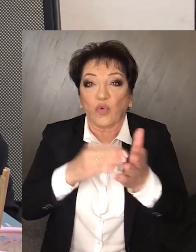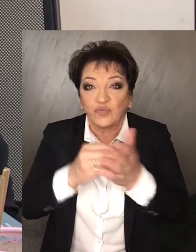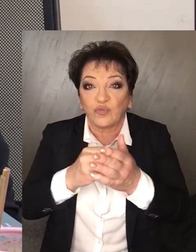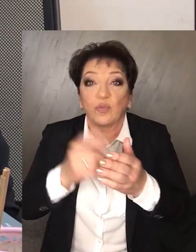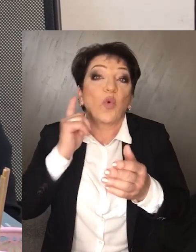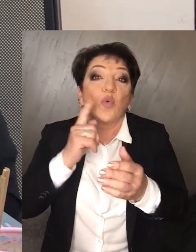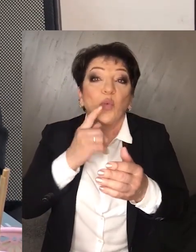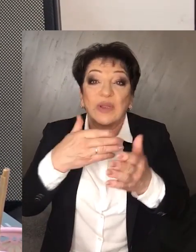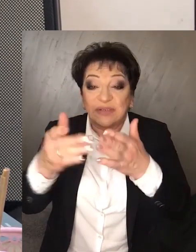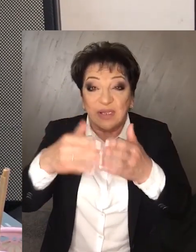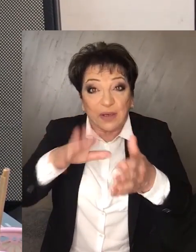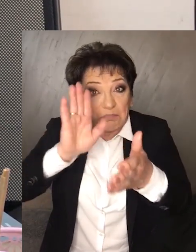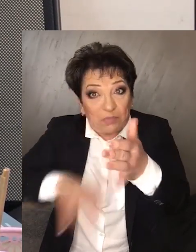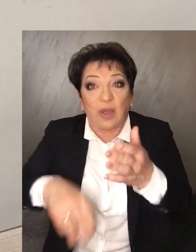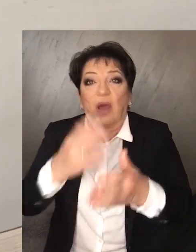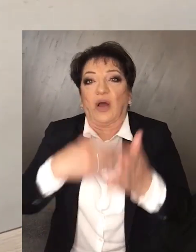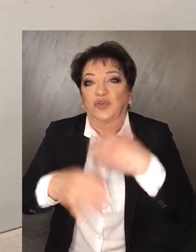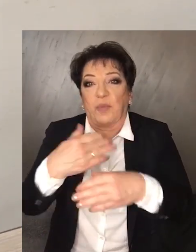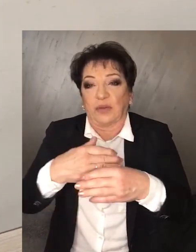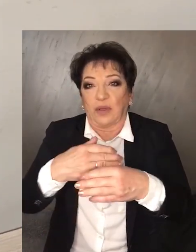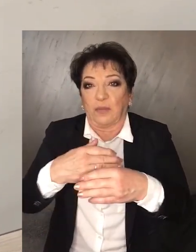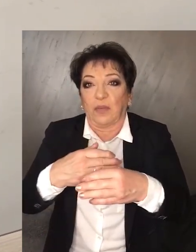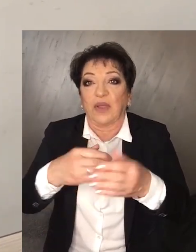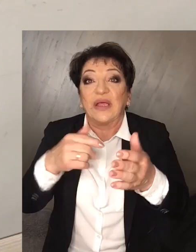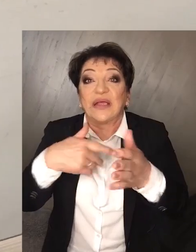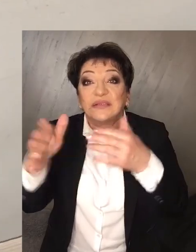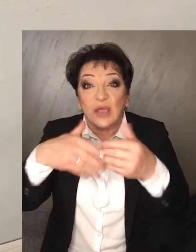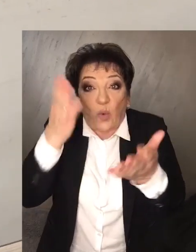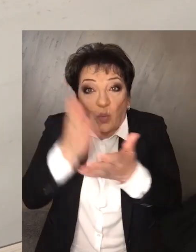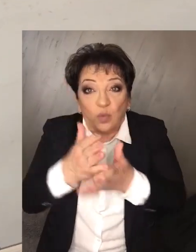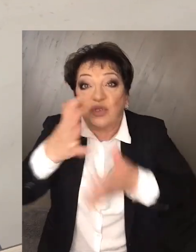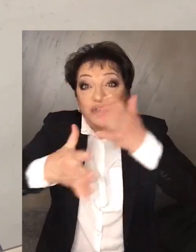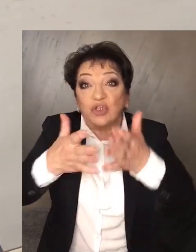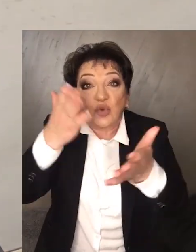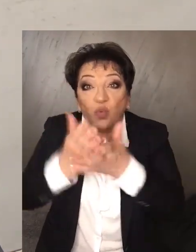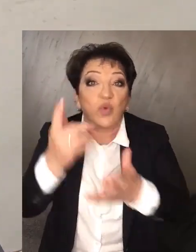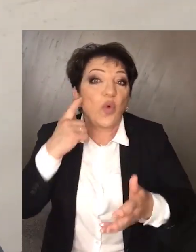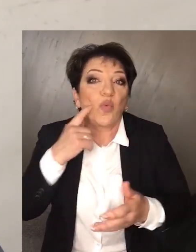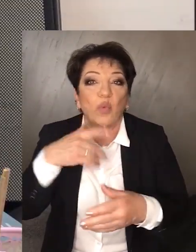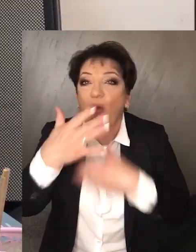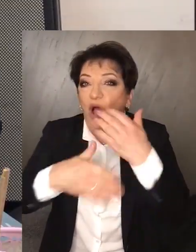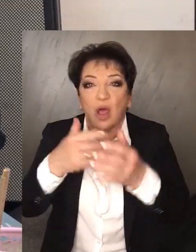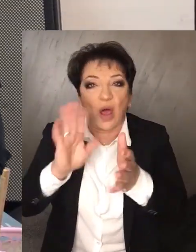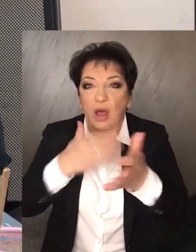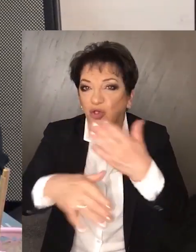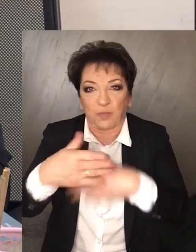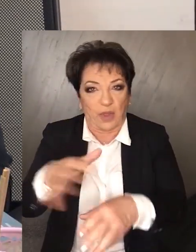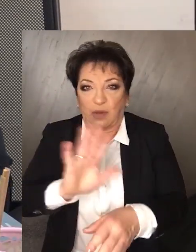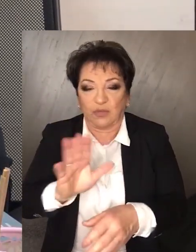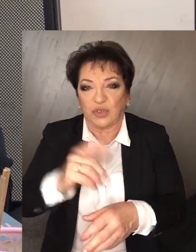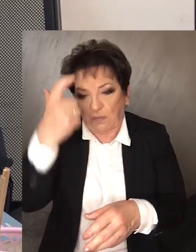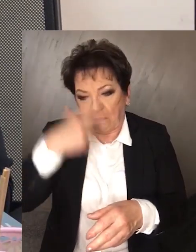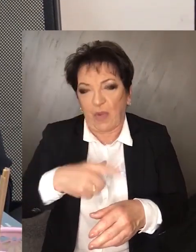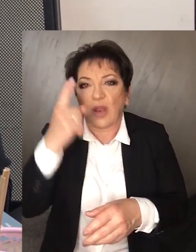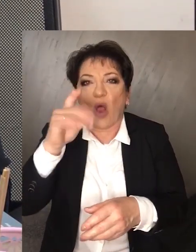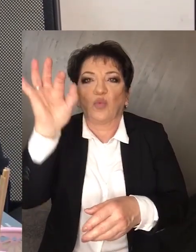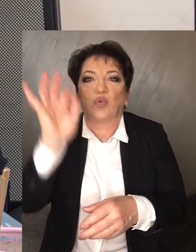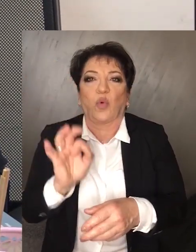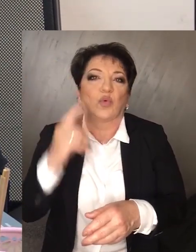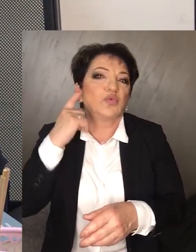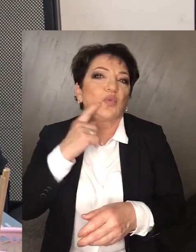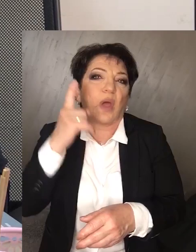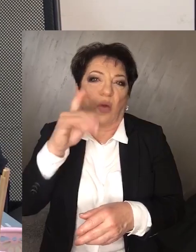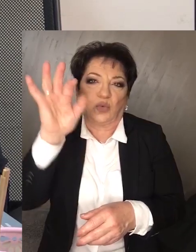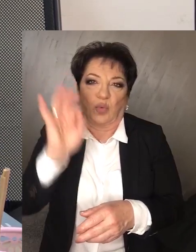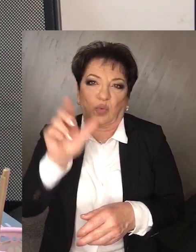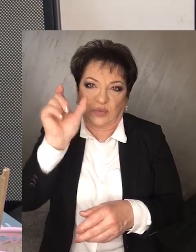Ձեռքերը ամենակարևորն է։ Հաշմանդամ ժեստը սա է։ Մենք հաշմանդամ չենք։ Մենք խուլը հաշմանդամ է դառնում այն ժամանակ, երբ որ իրեն արգելում են